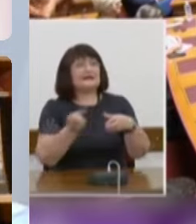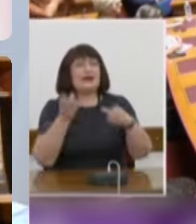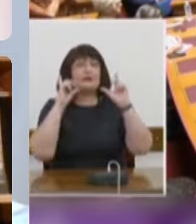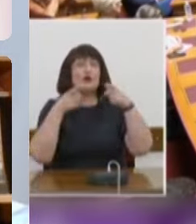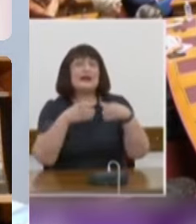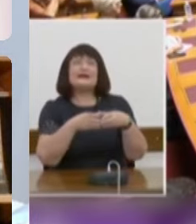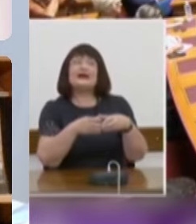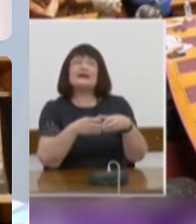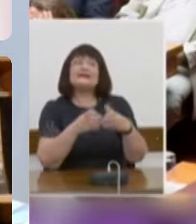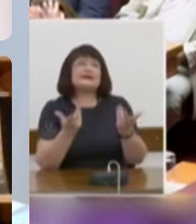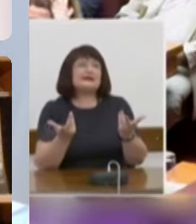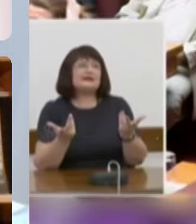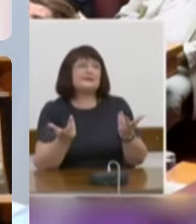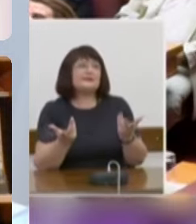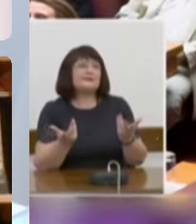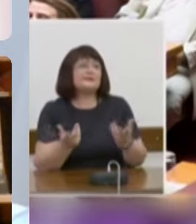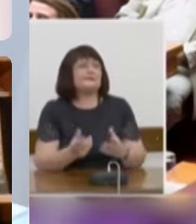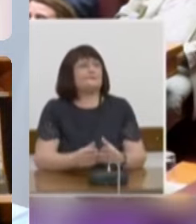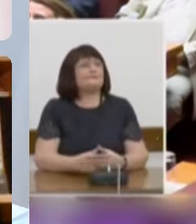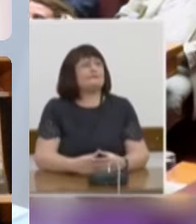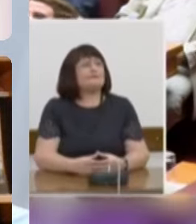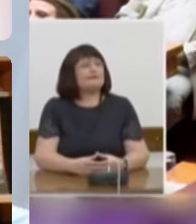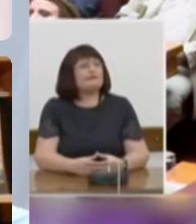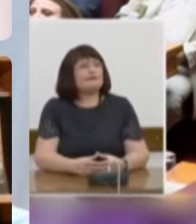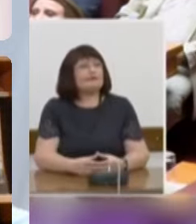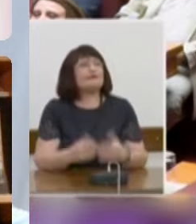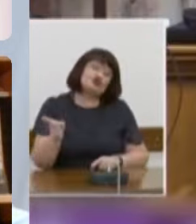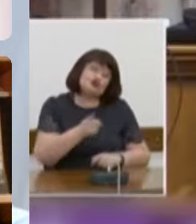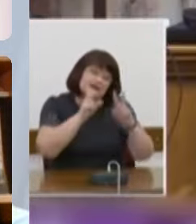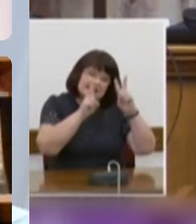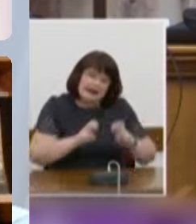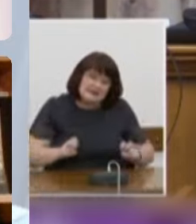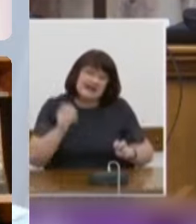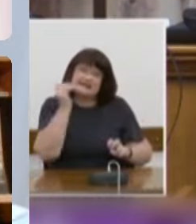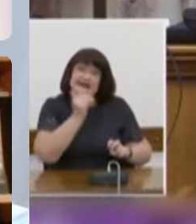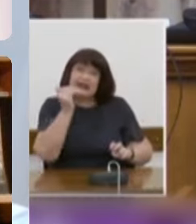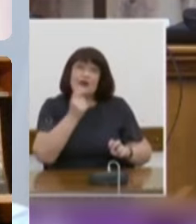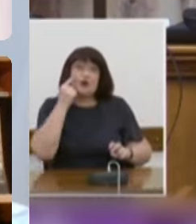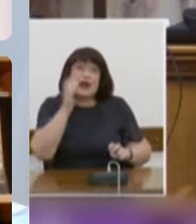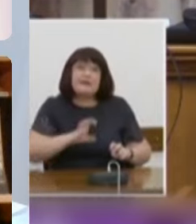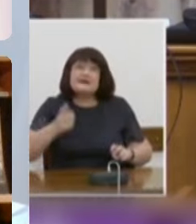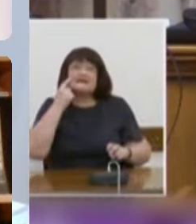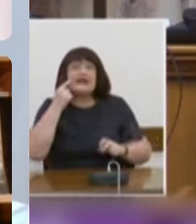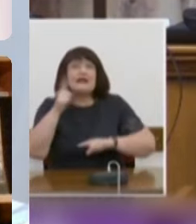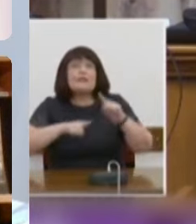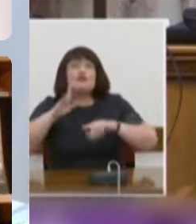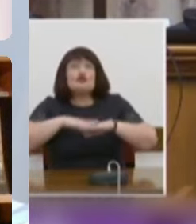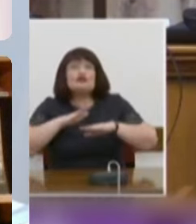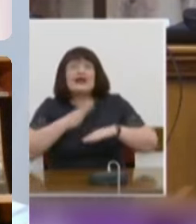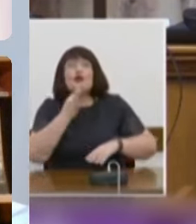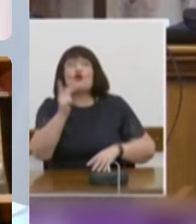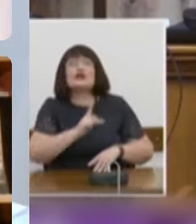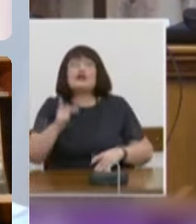χρειάζεται να εσωτερικεύσει ένα δίλημα που αντιμετωπίζει η Νέα Δημοκρατία, πολύ περισσότερο όταν η πρότασή του